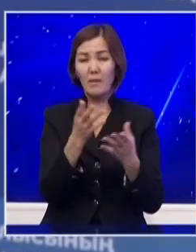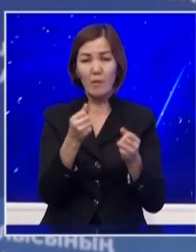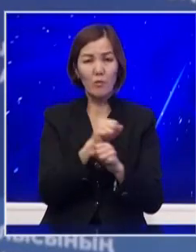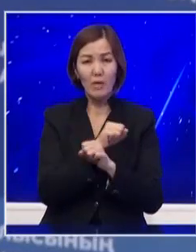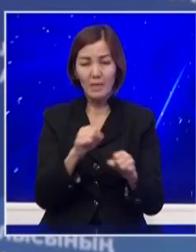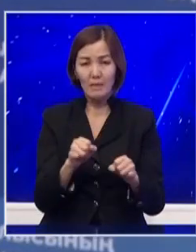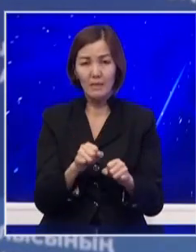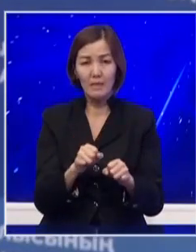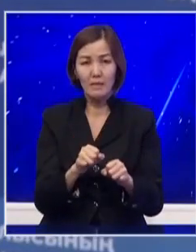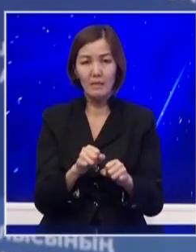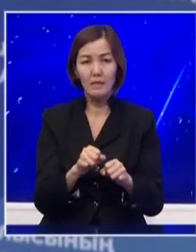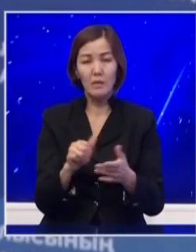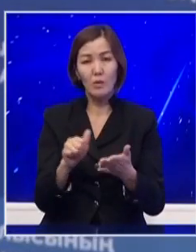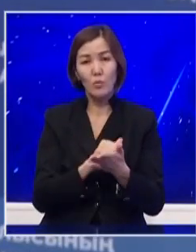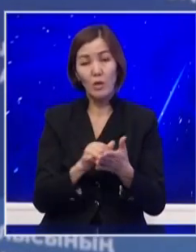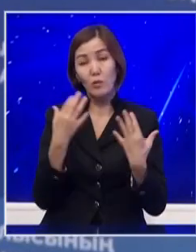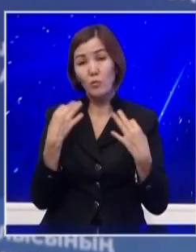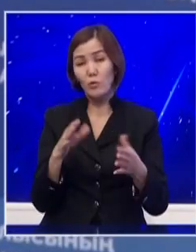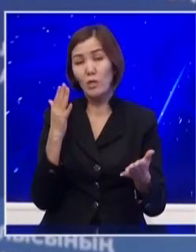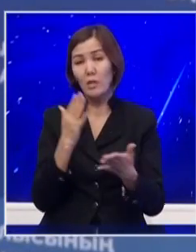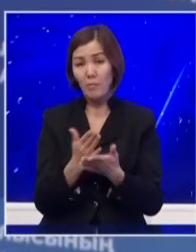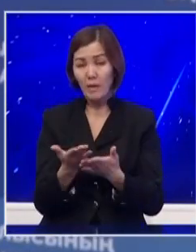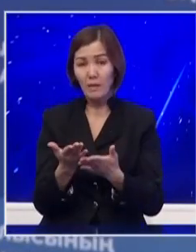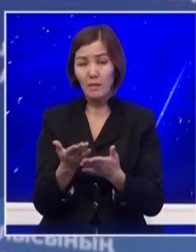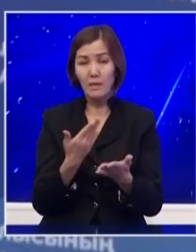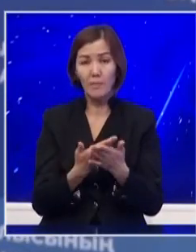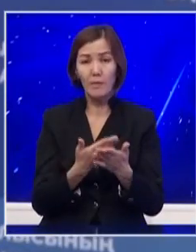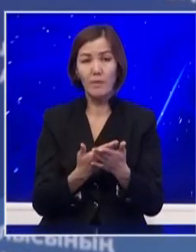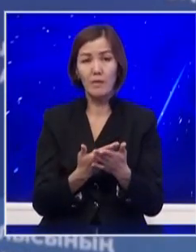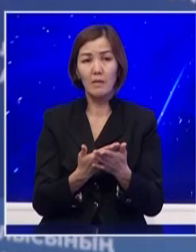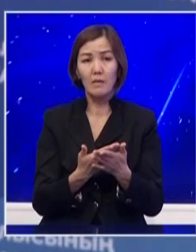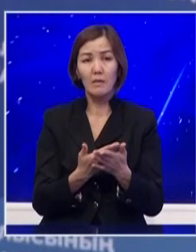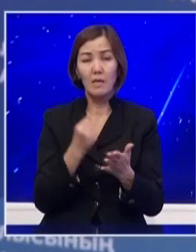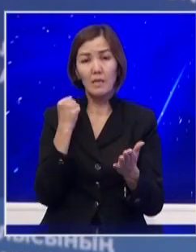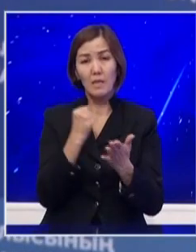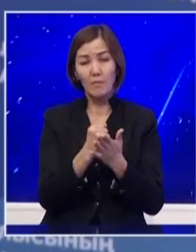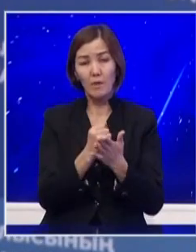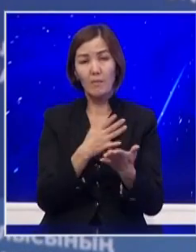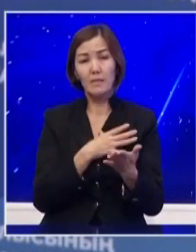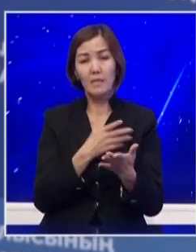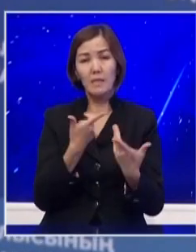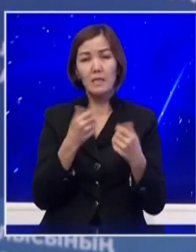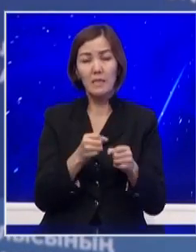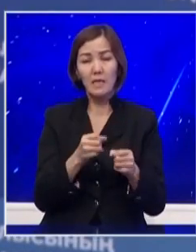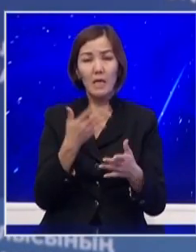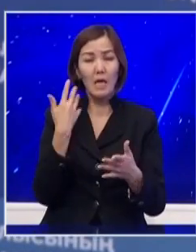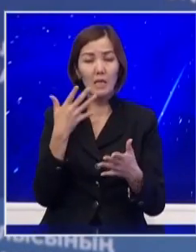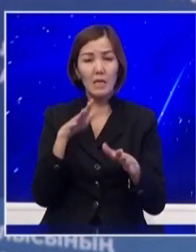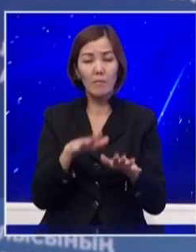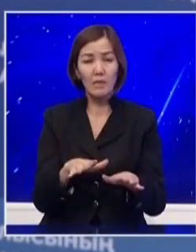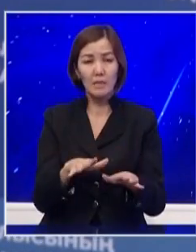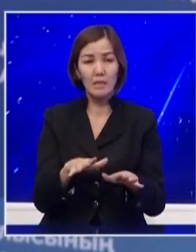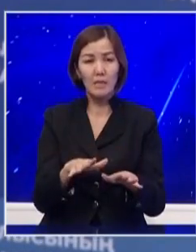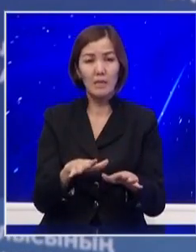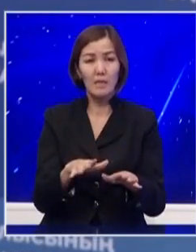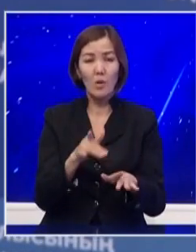онда куаландырудан өтеді, жаңағы айтып өткендей таң балар басылады, қай кезде өтті, қай кезде жаңағы куаландырудың